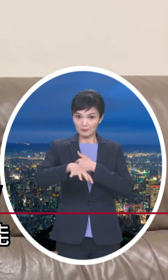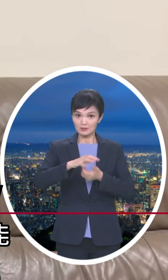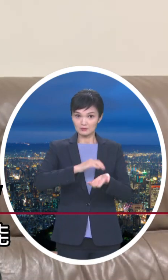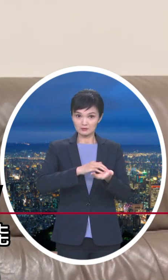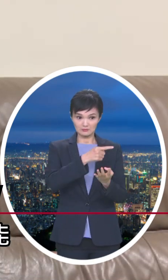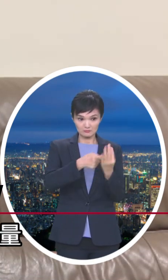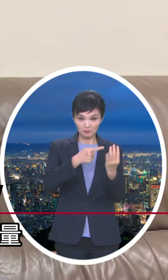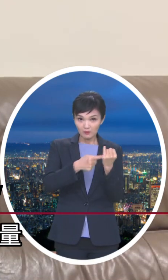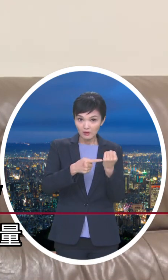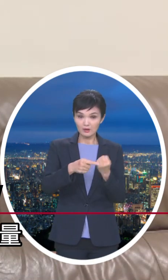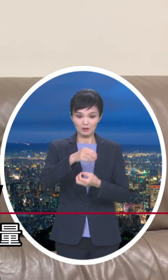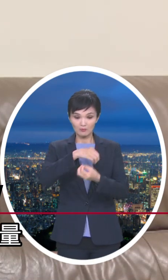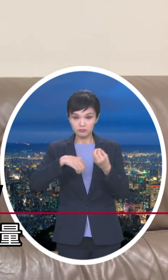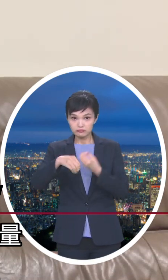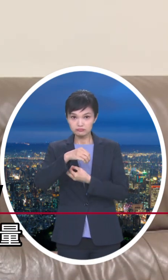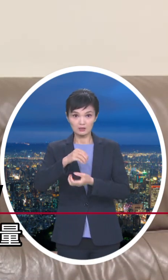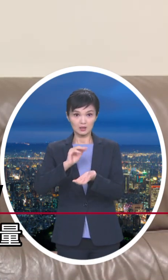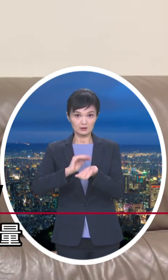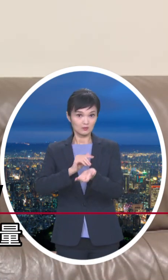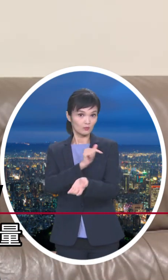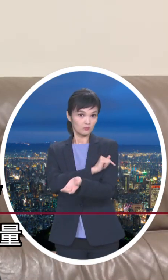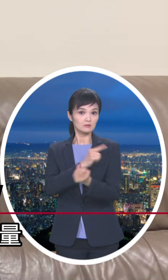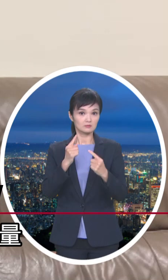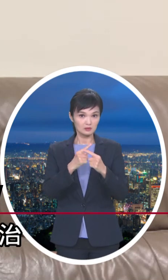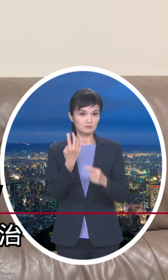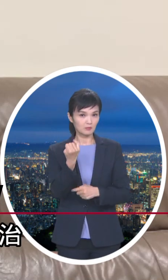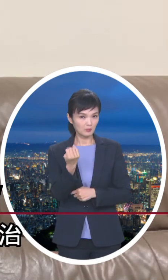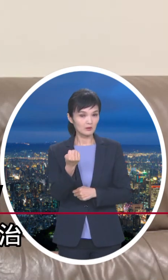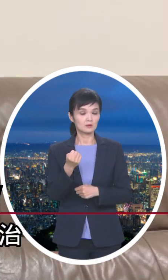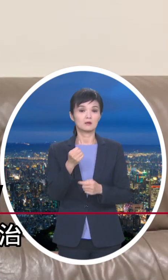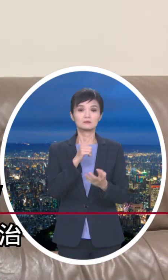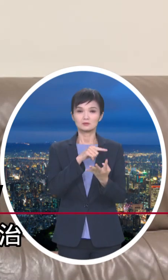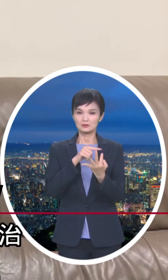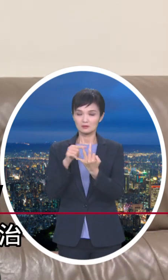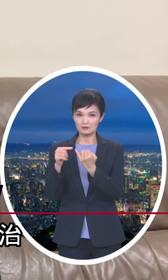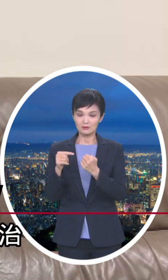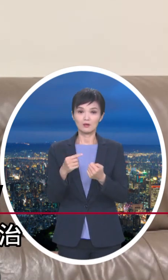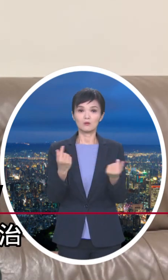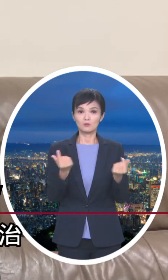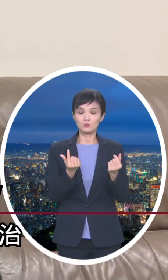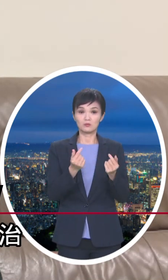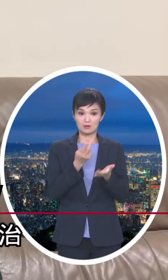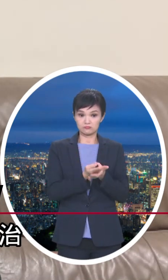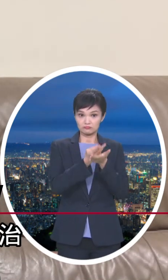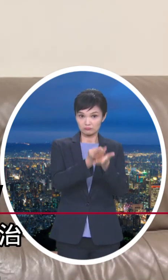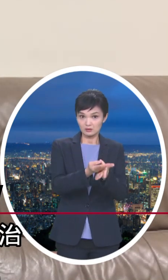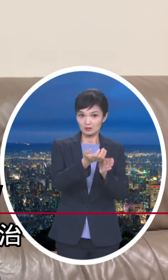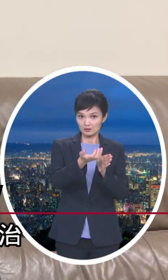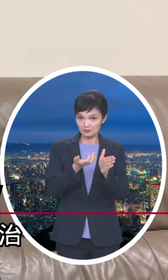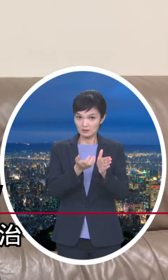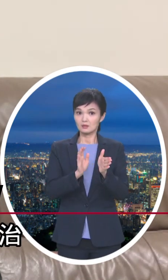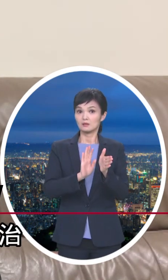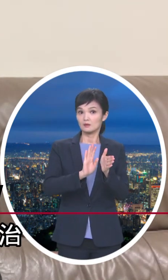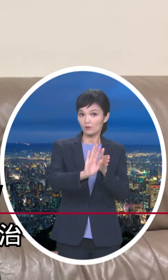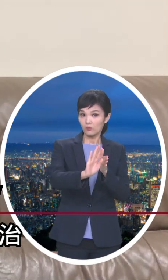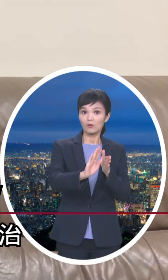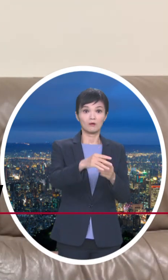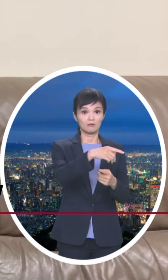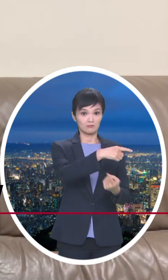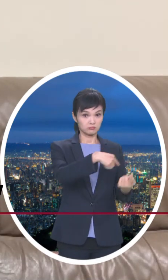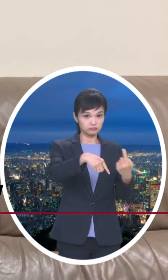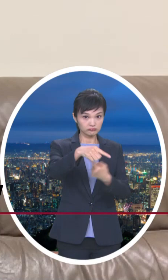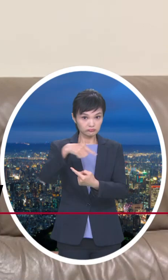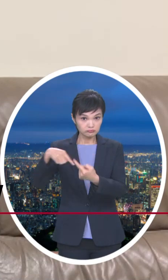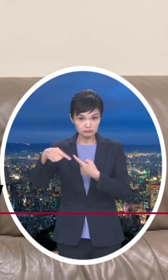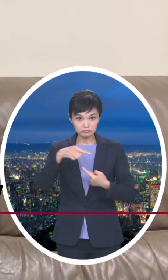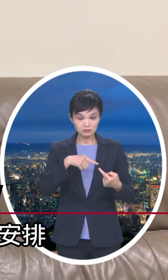的量能，还有相关医护人员的能量，然后做出不管是在到院前，还到院前的收治，还是到院